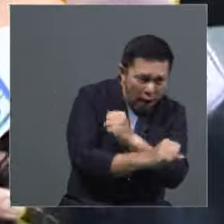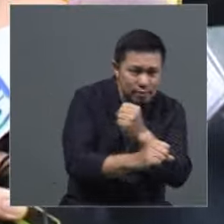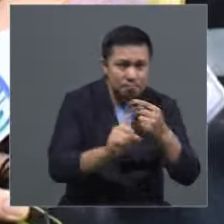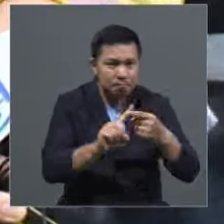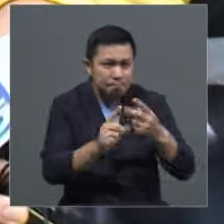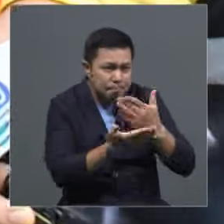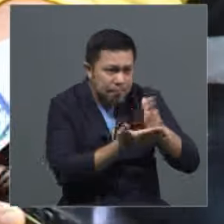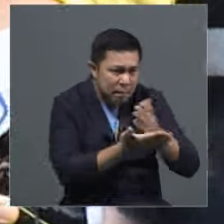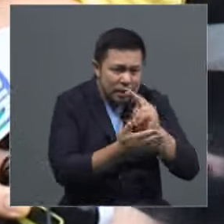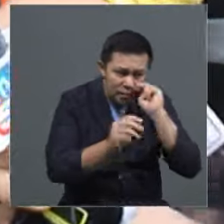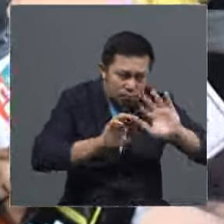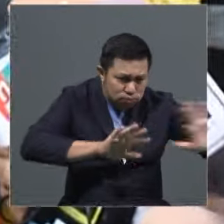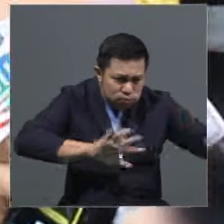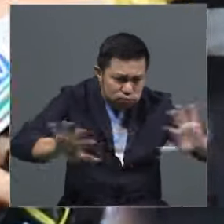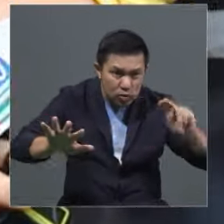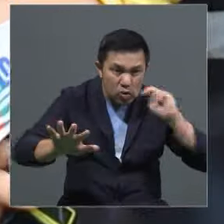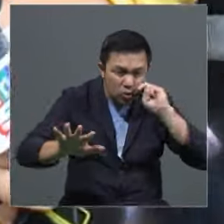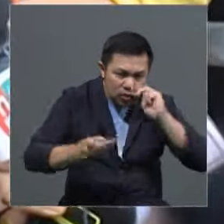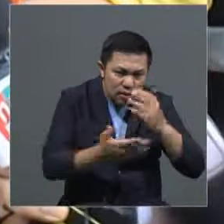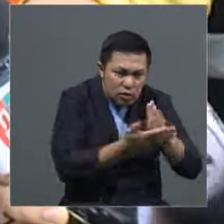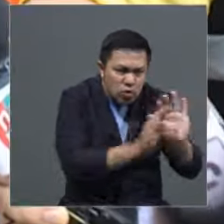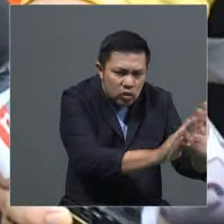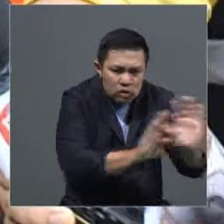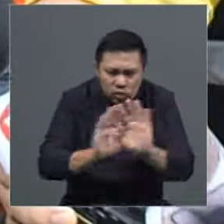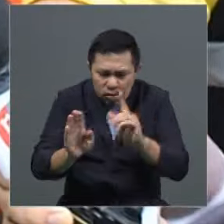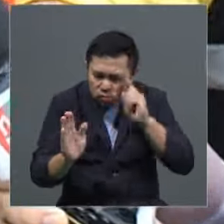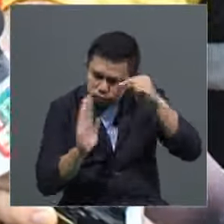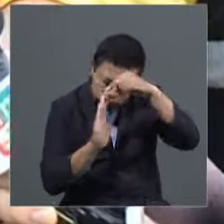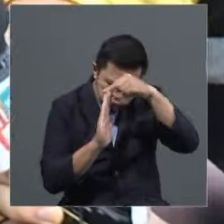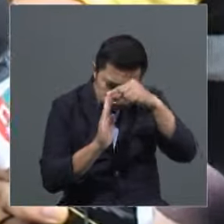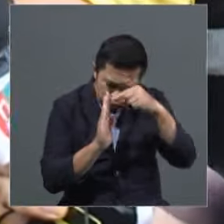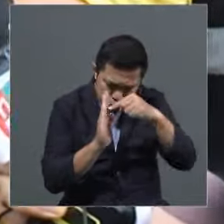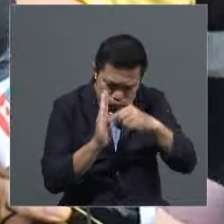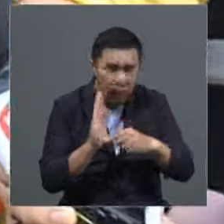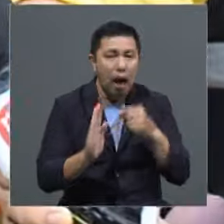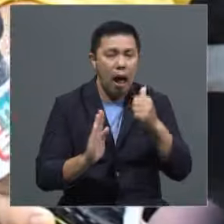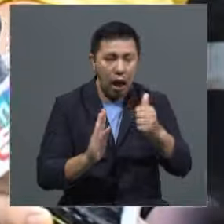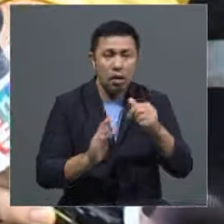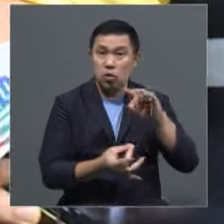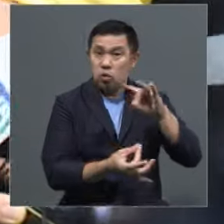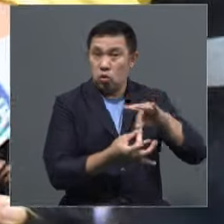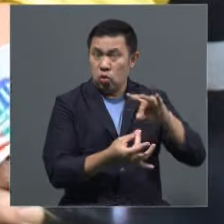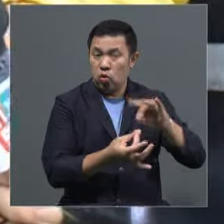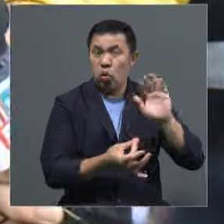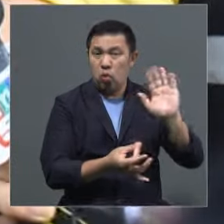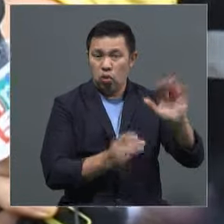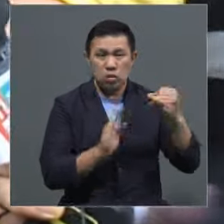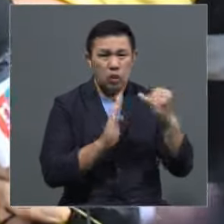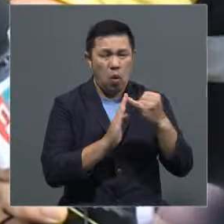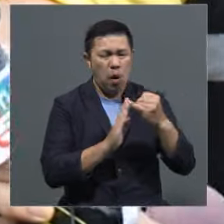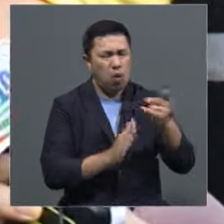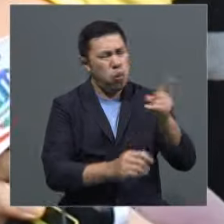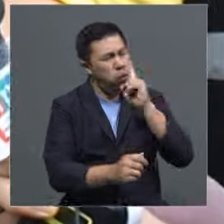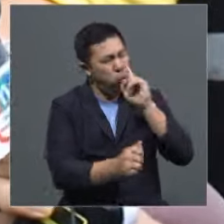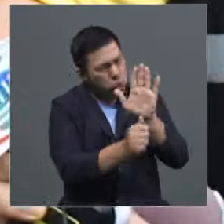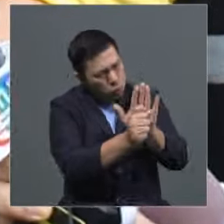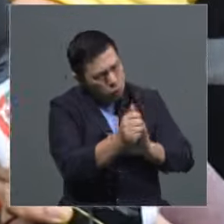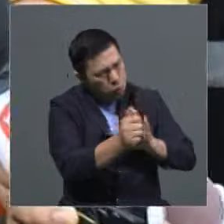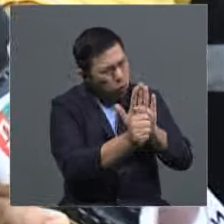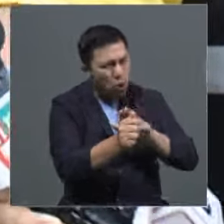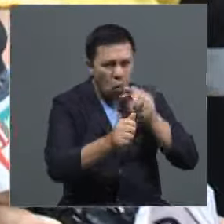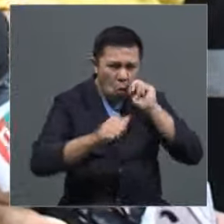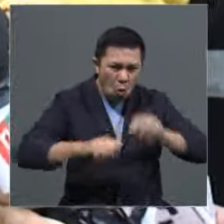ระจายน้ำลงมาได้อย่างมีประสิทธิภาพเราก็จะทำเพราะนั้นสำหรับสุโขทัยซึ่งเป็นจังหวัดที่น่าเห็นใจที่โดนทั้งหม